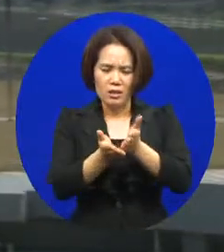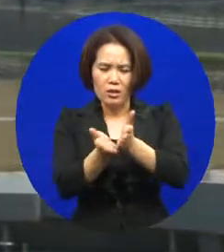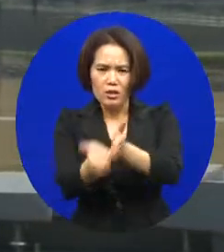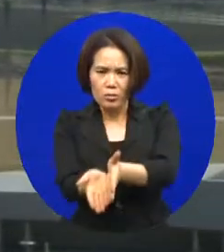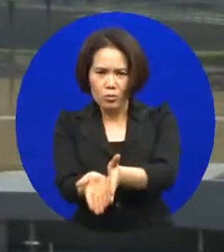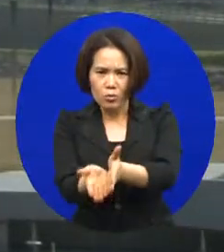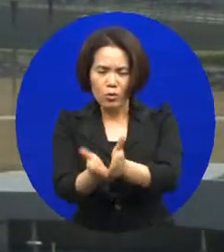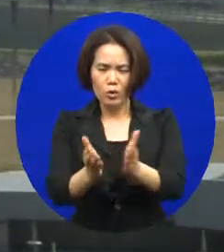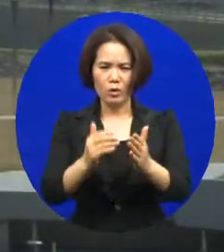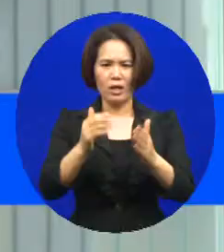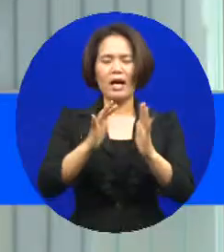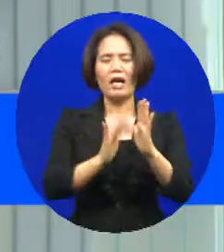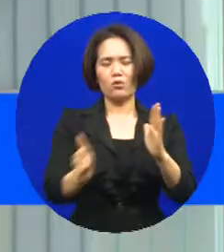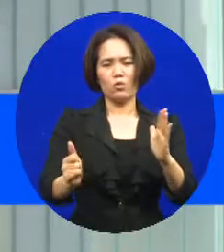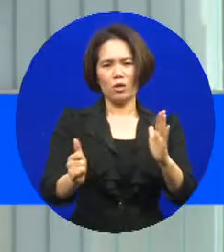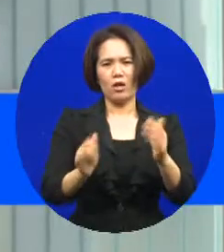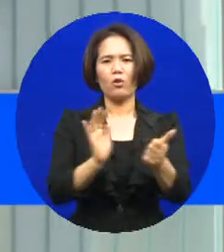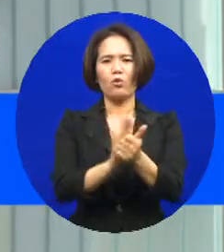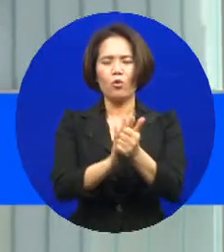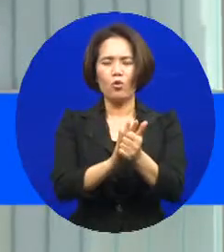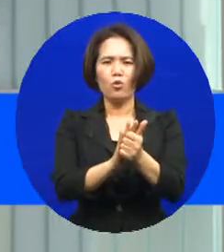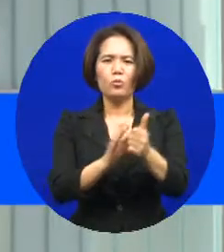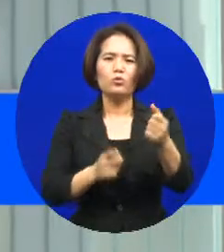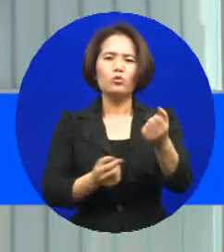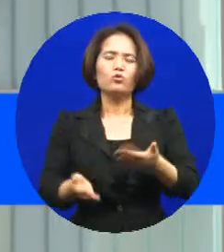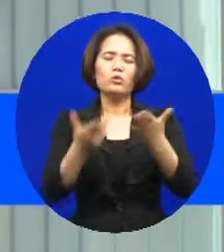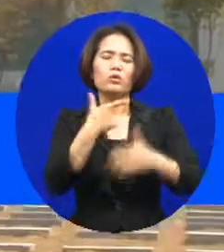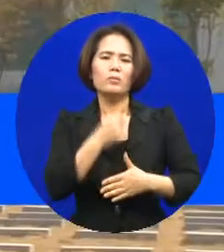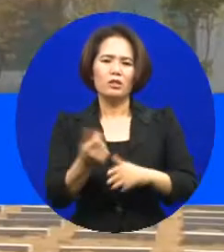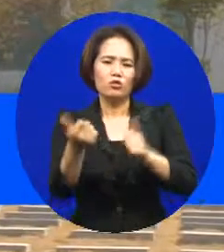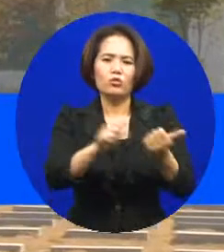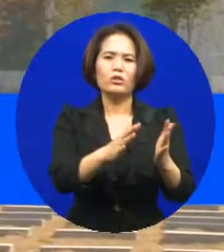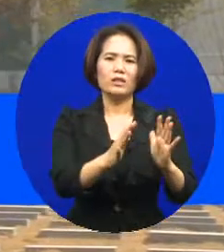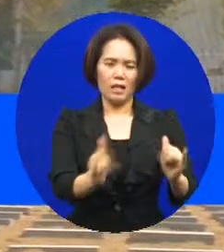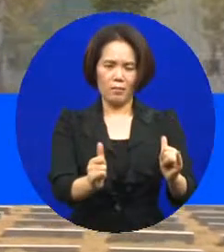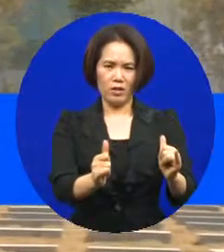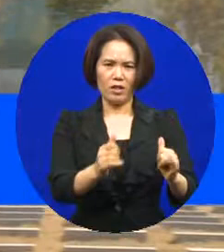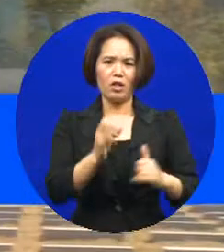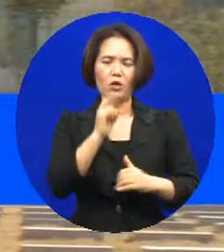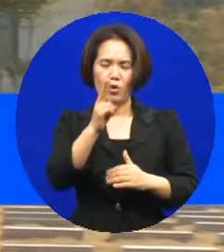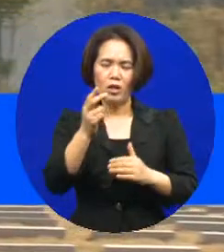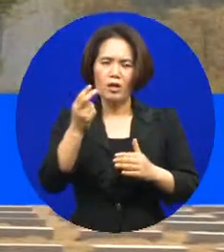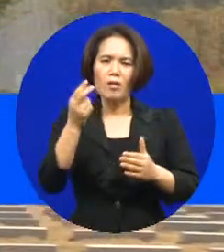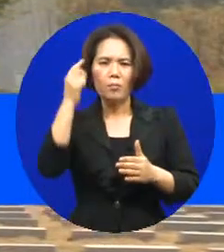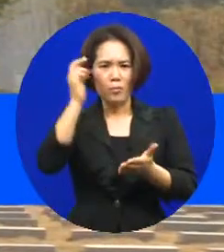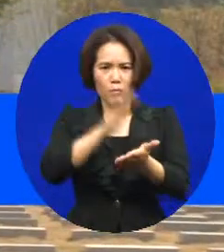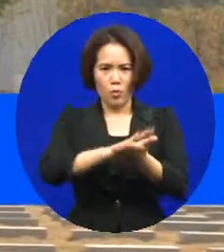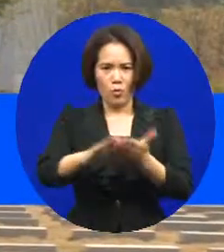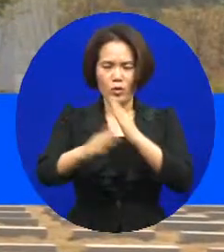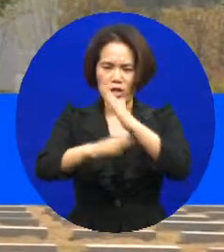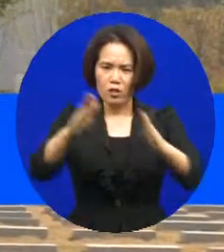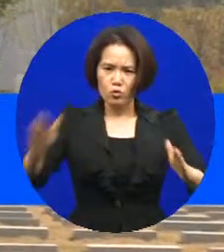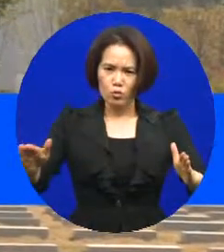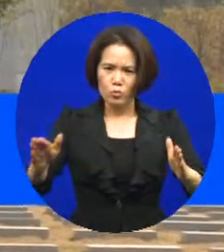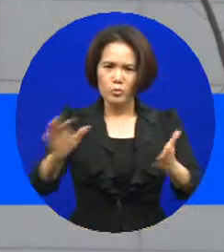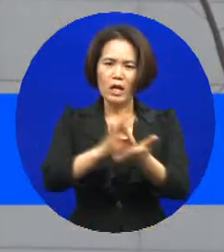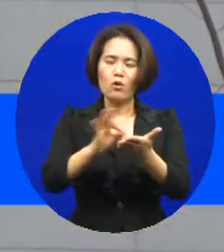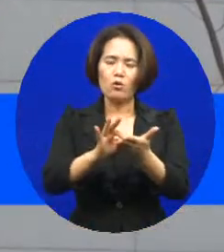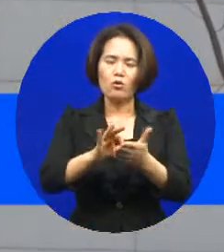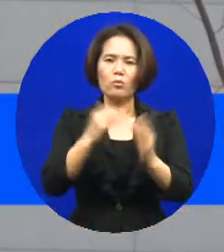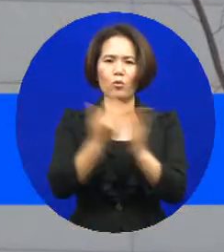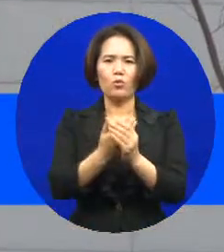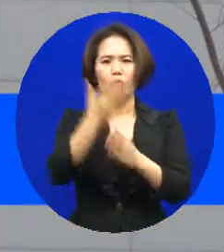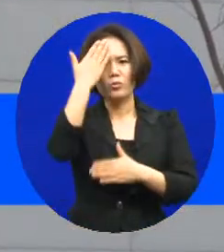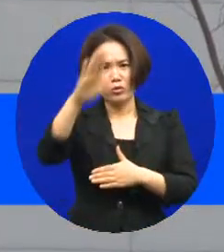침몰 사고 유족에게 조금이라도 도움이 되길 바라는 뜻에서 희생자에 대해 용인 평운의 숲 화장시설 사용료를 전액